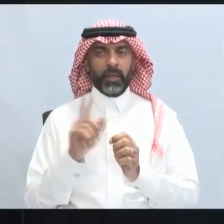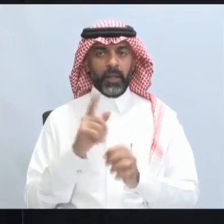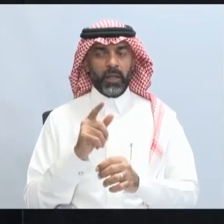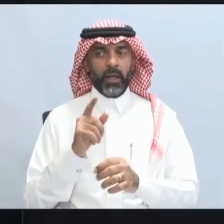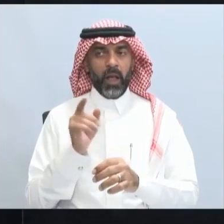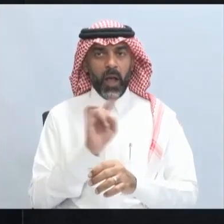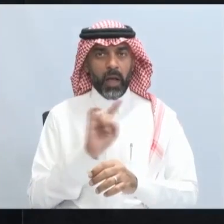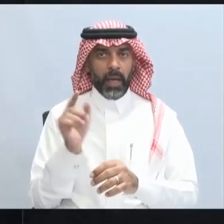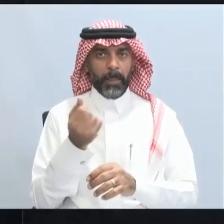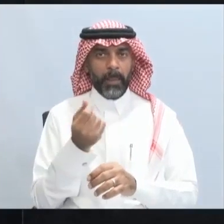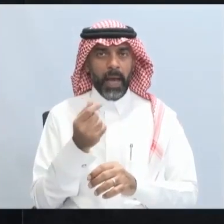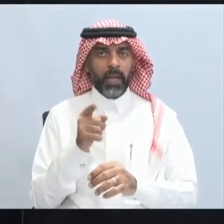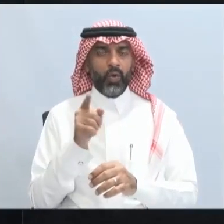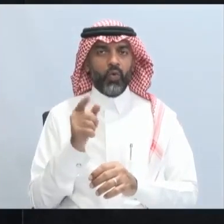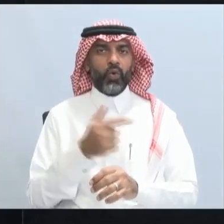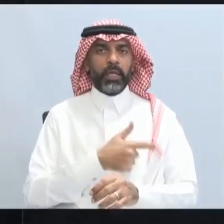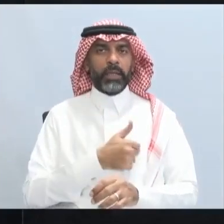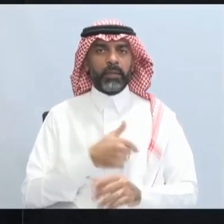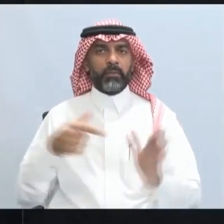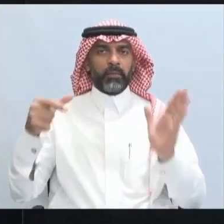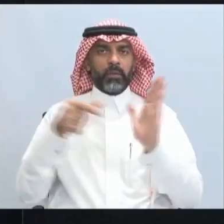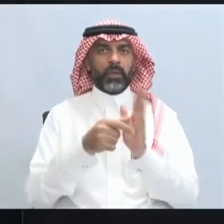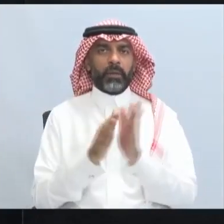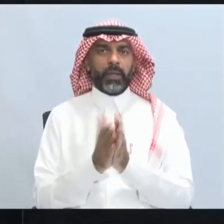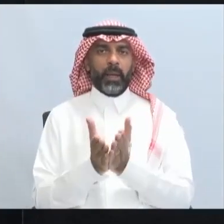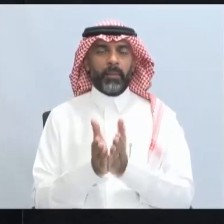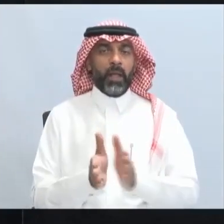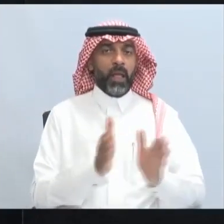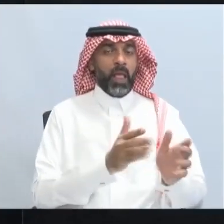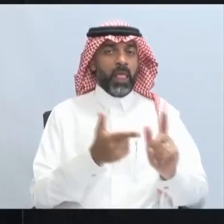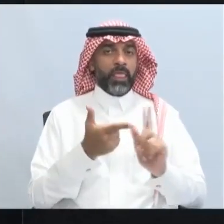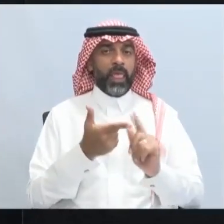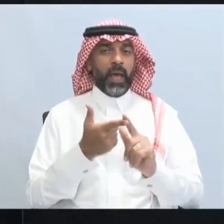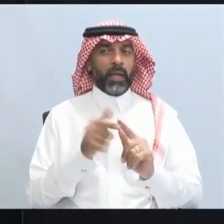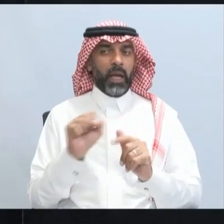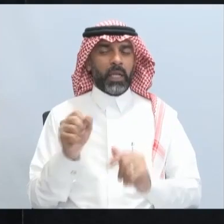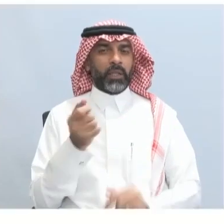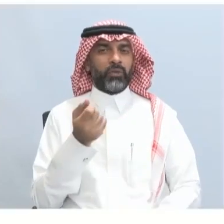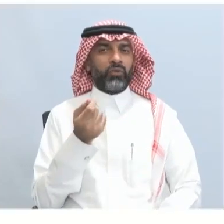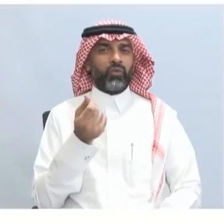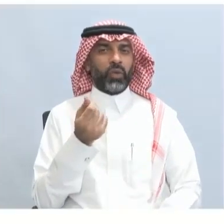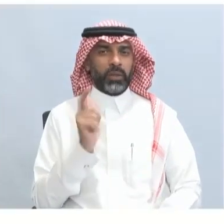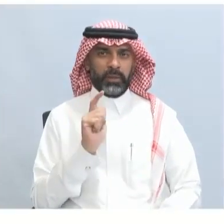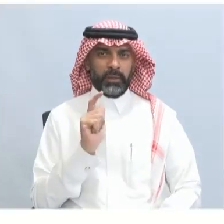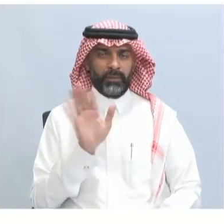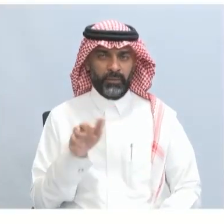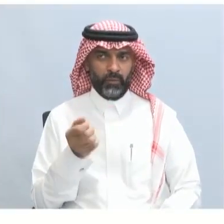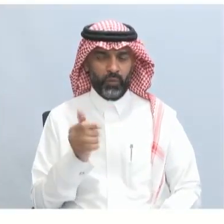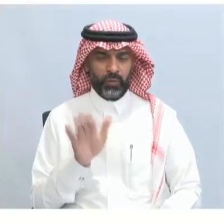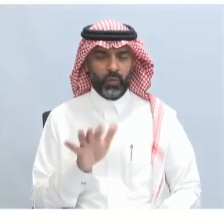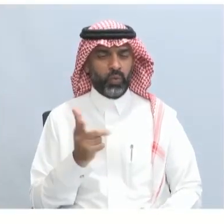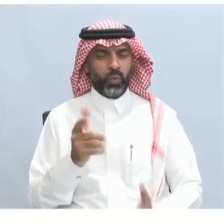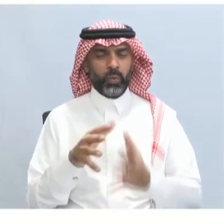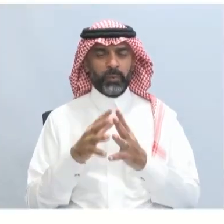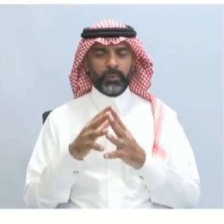هذا المثال الاول وهو العنصر غير المالي المثال الاخر وهو او في شان العنصر المالي نقول ما هو